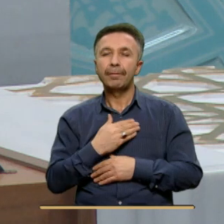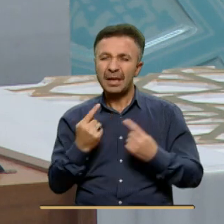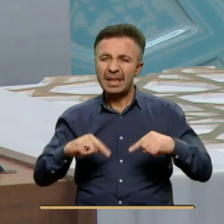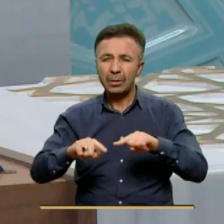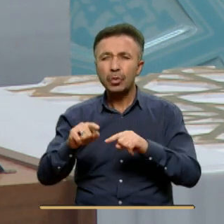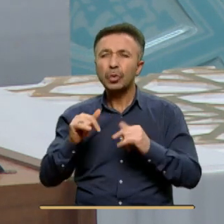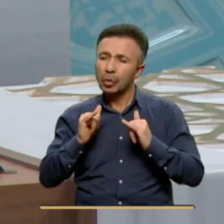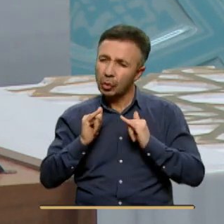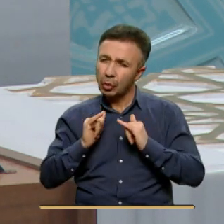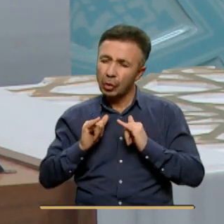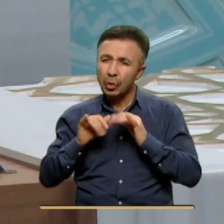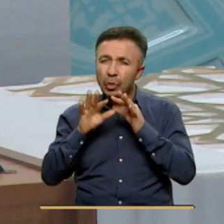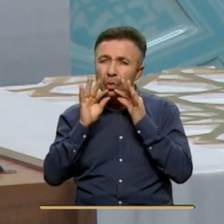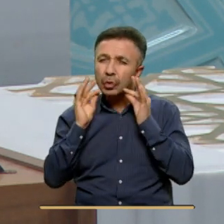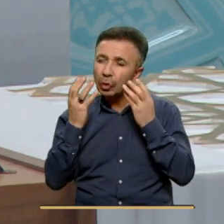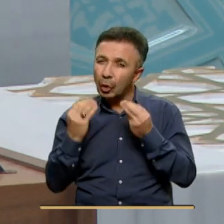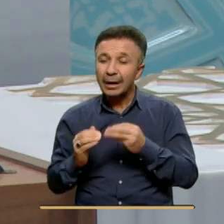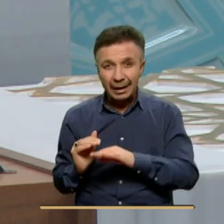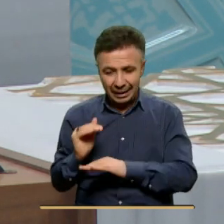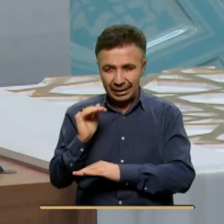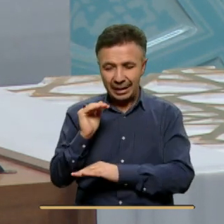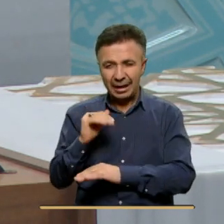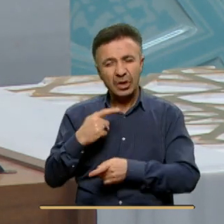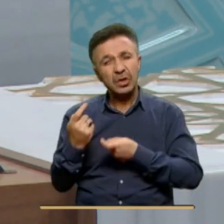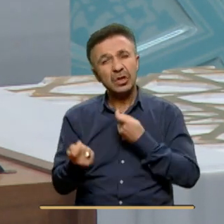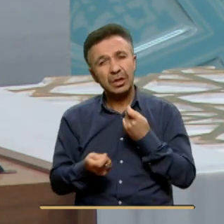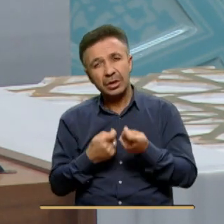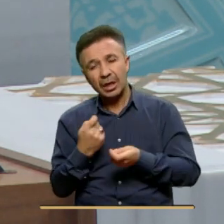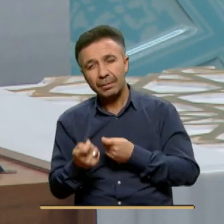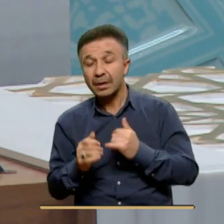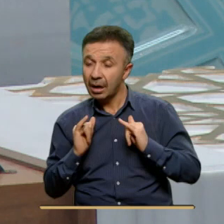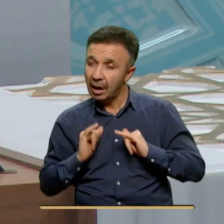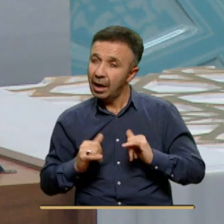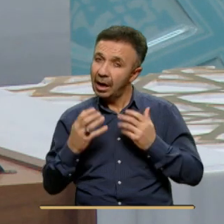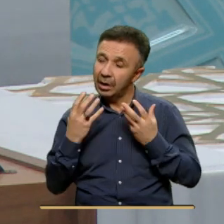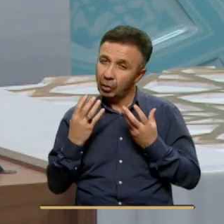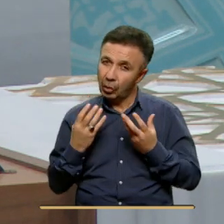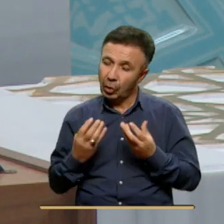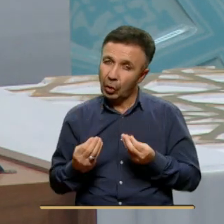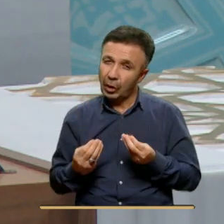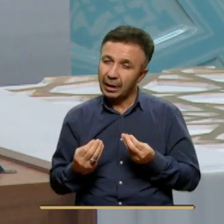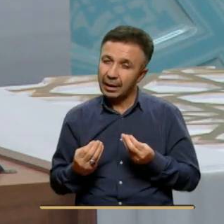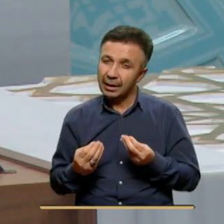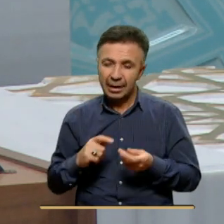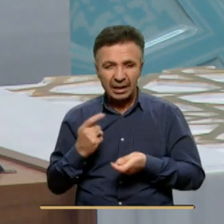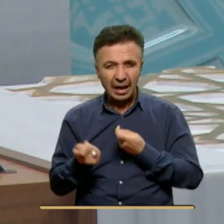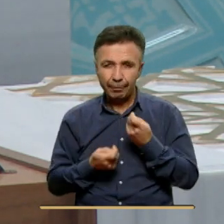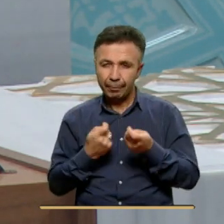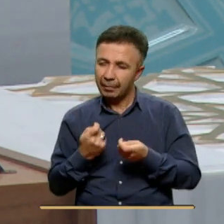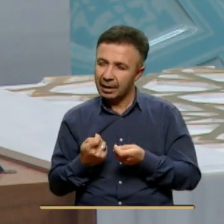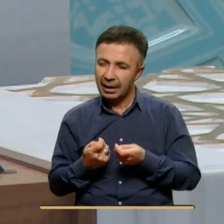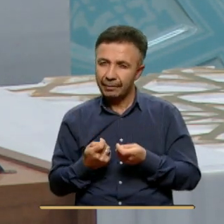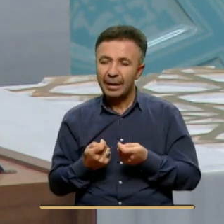içerisinde yaşarken, işlerimize rahat bir şekilde işlerimizi yerine yaparken,